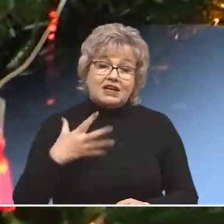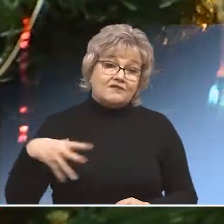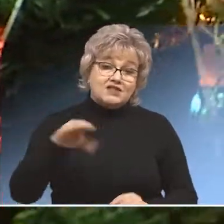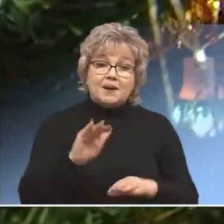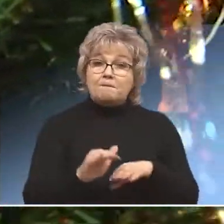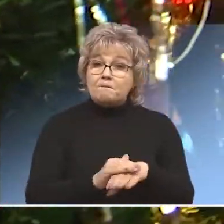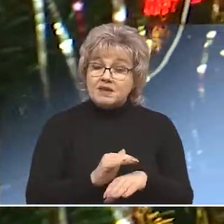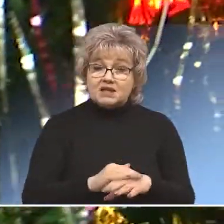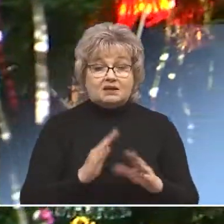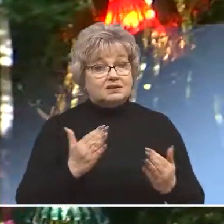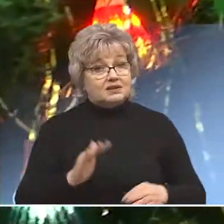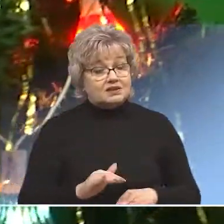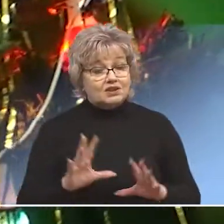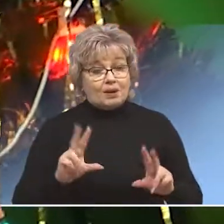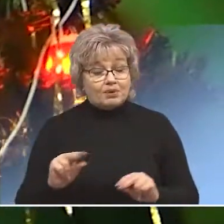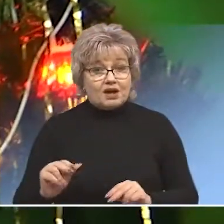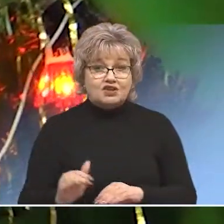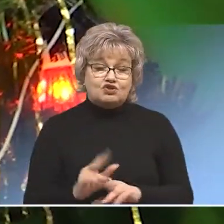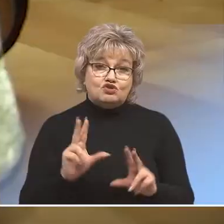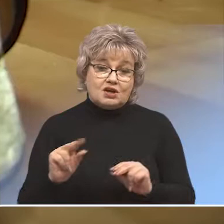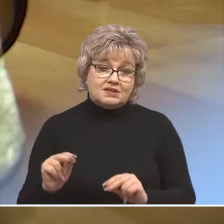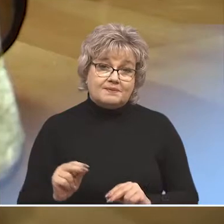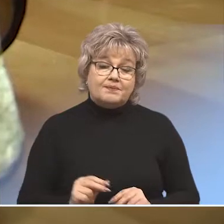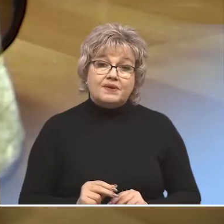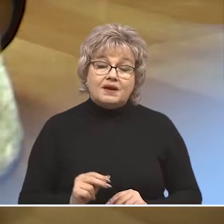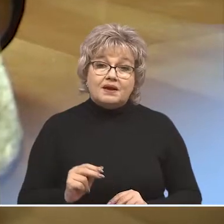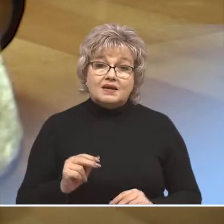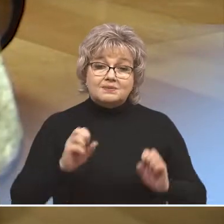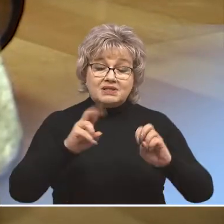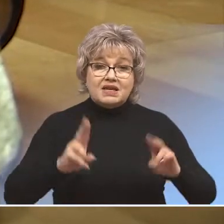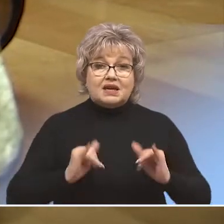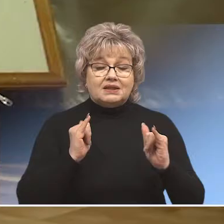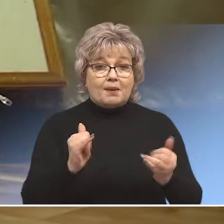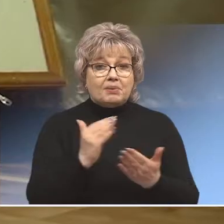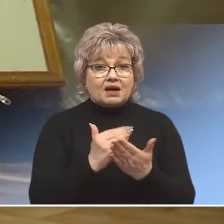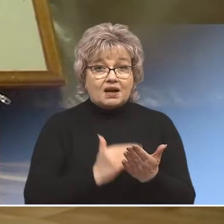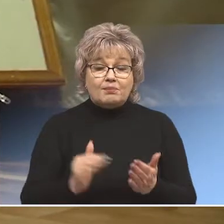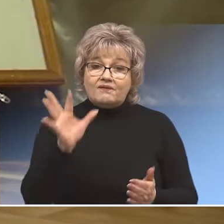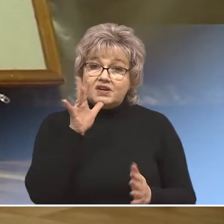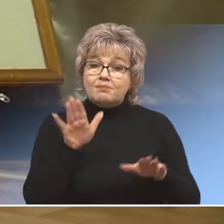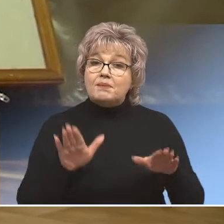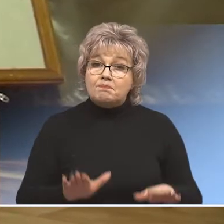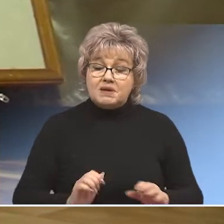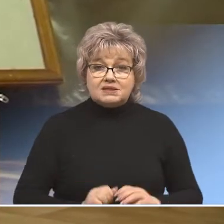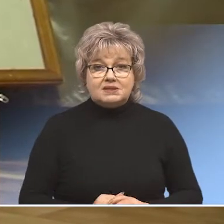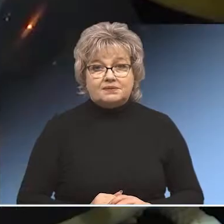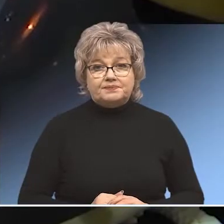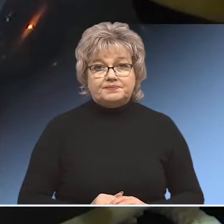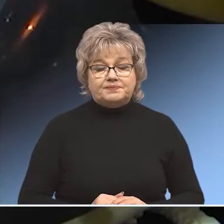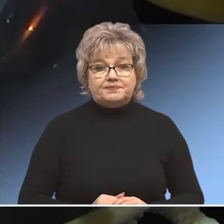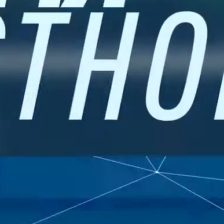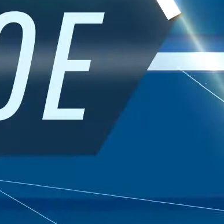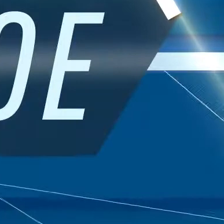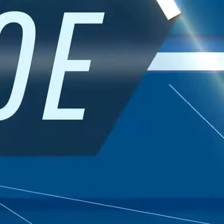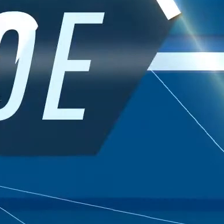желали всем мира, добра и счастья. Михаил Ковнеристов, Валерий Цыганков, телекомпания «Видеотон ТВ», специально для программы